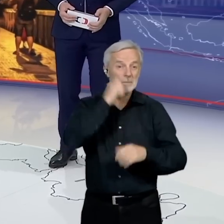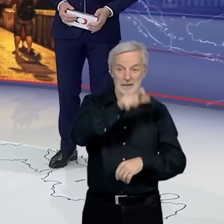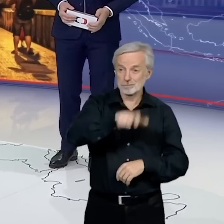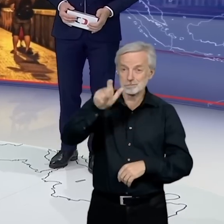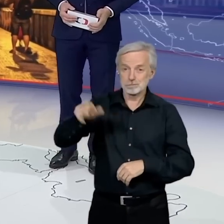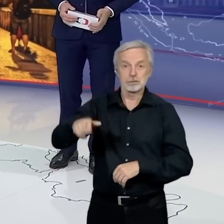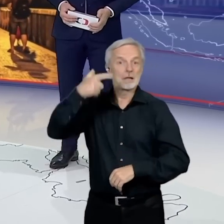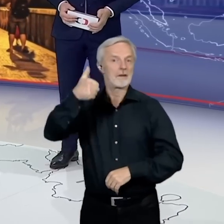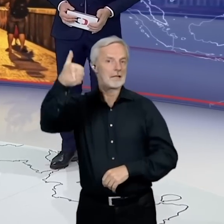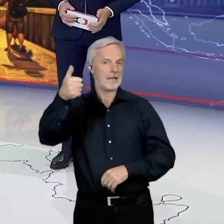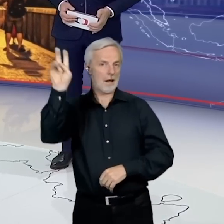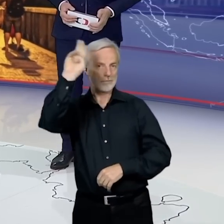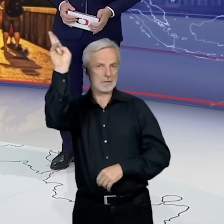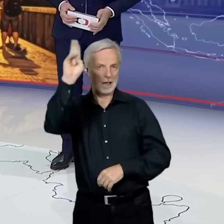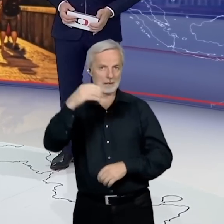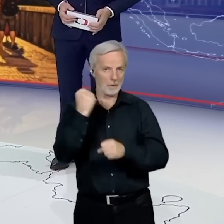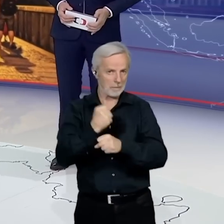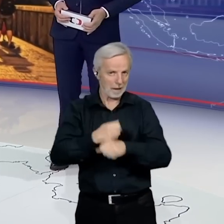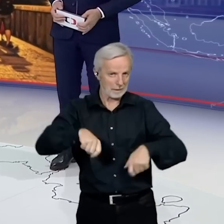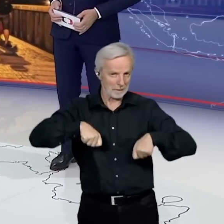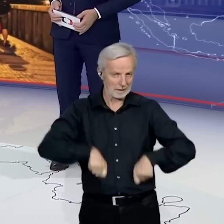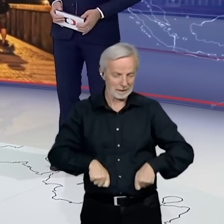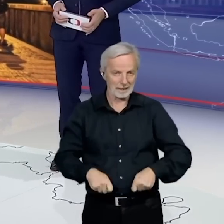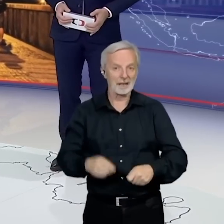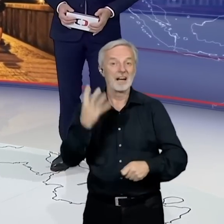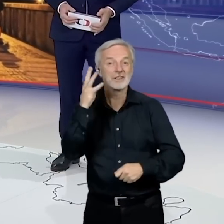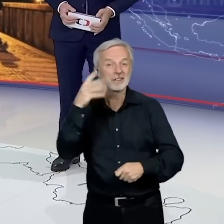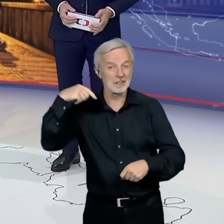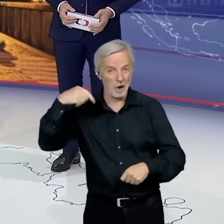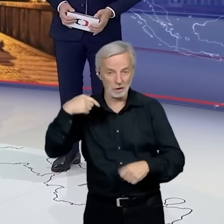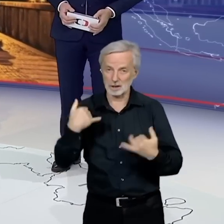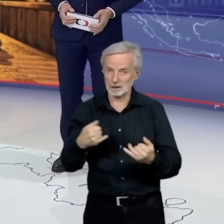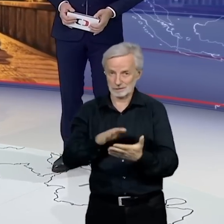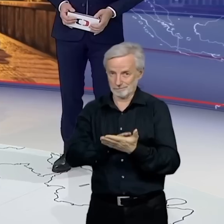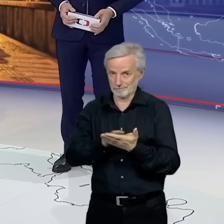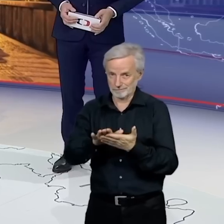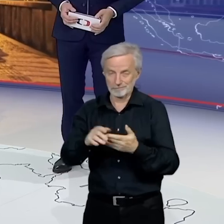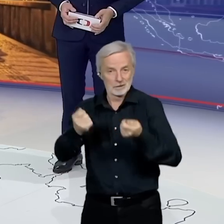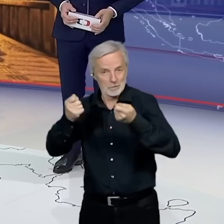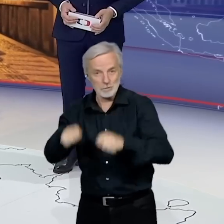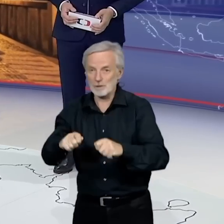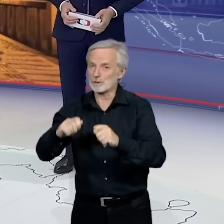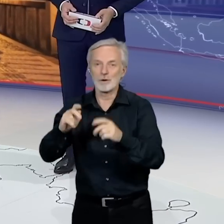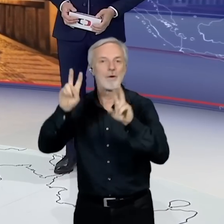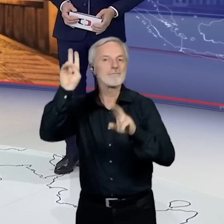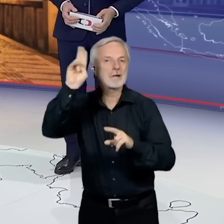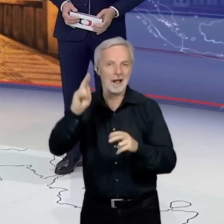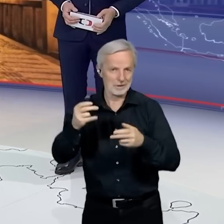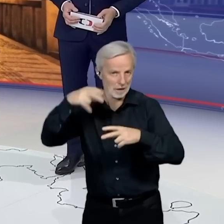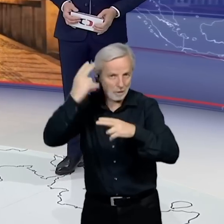lidí má zájem získat prezidentský úřad ve 4:00 odpoledne uplynula lhůta na podání kandidátních listin podle